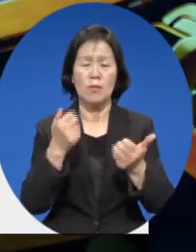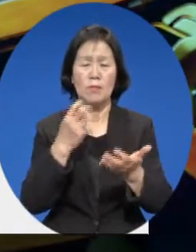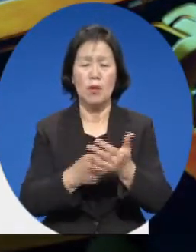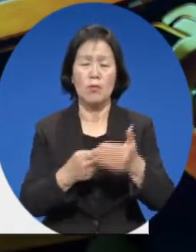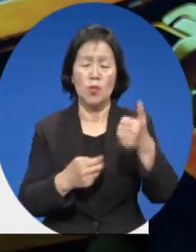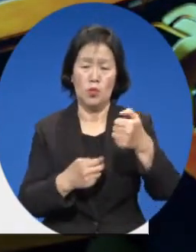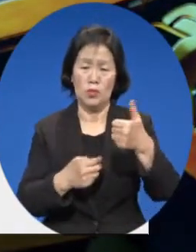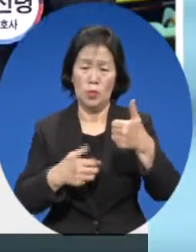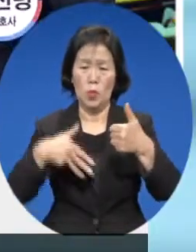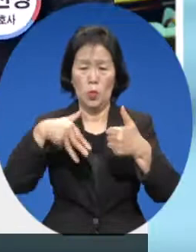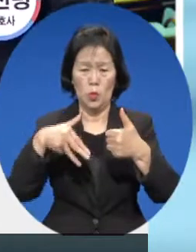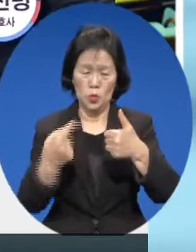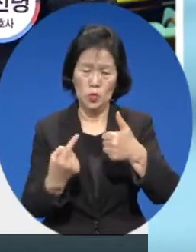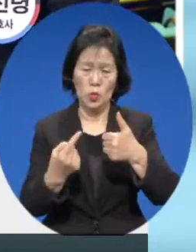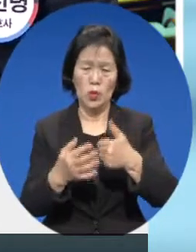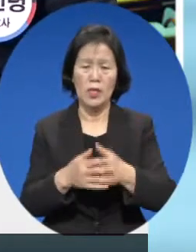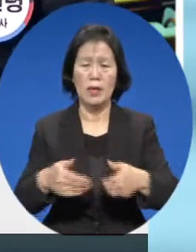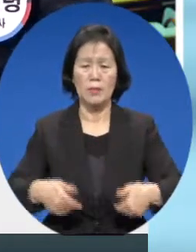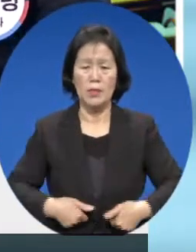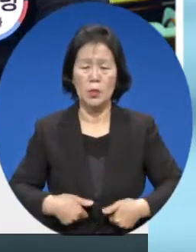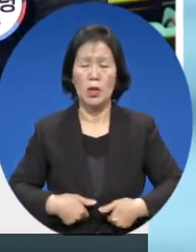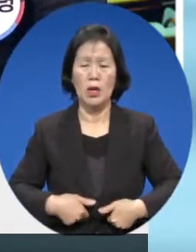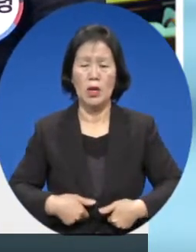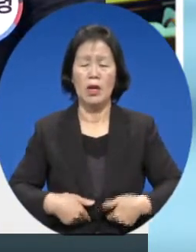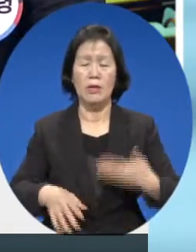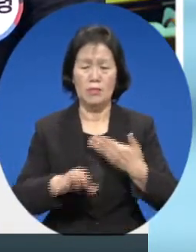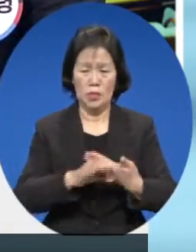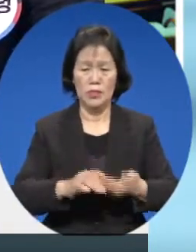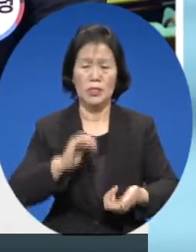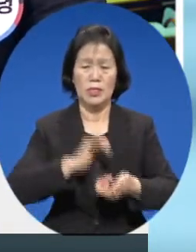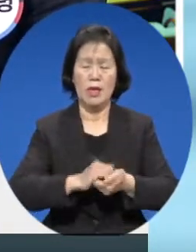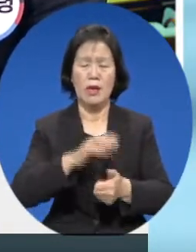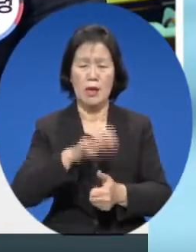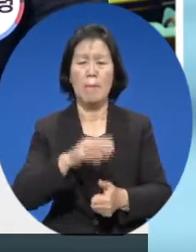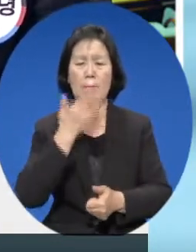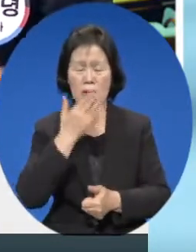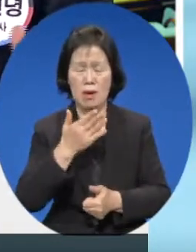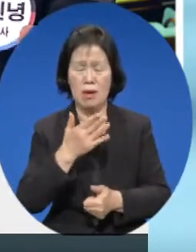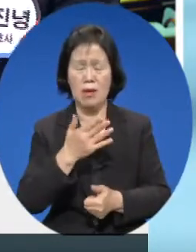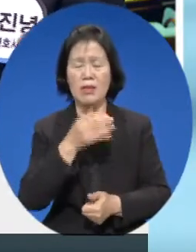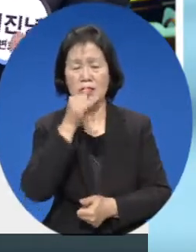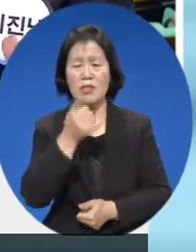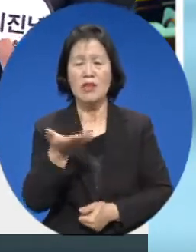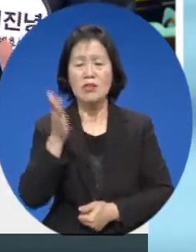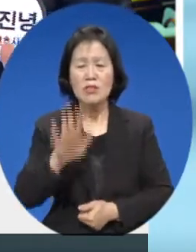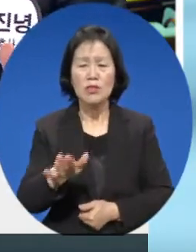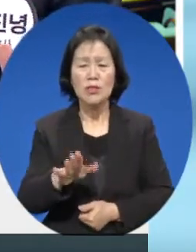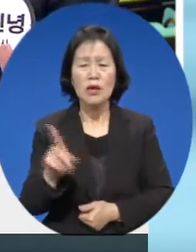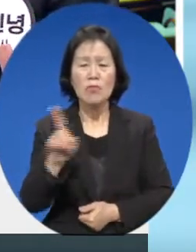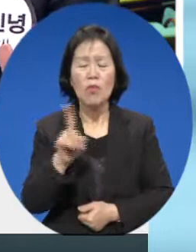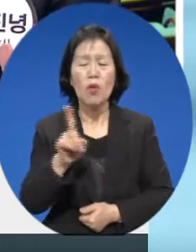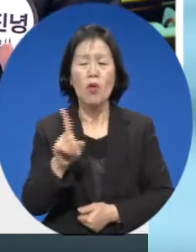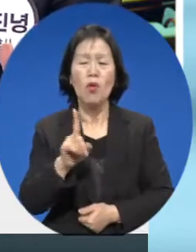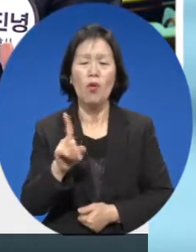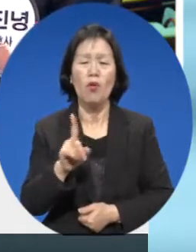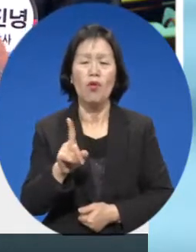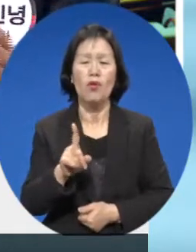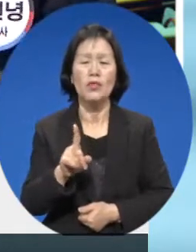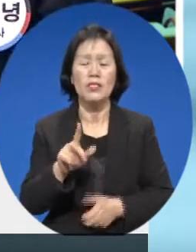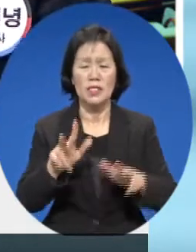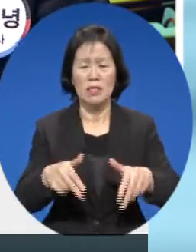같은 경우에 보면은 필요할 경우에는 물론 제안할 수 있다는 근거 규정이 있습니다 그런데 도대체 여기에서 뭐가 필요하죠